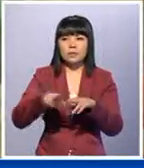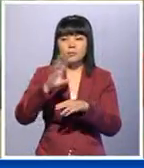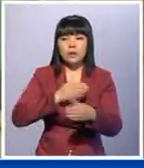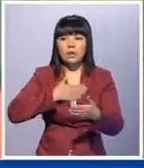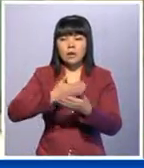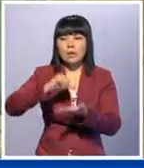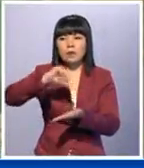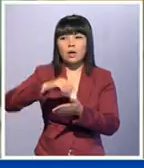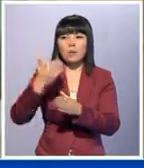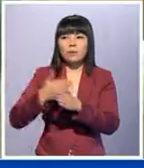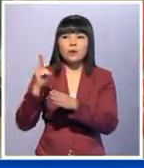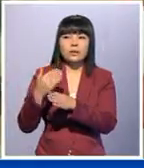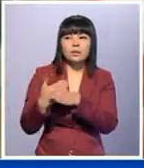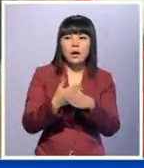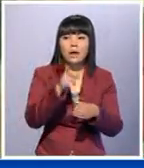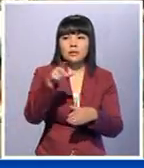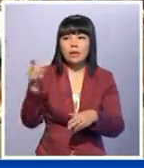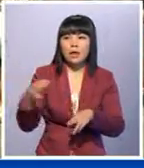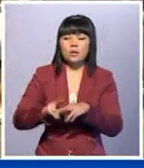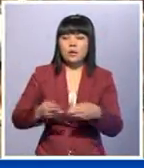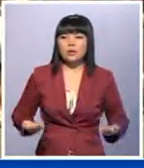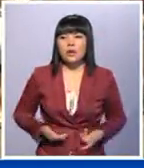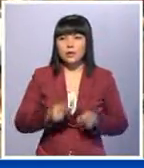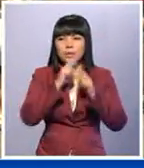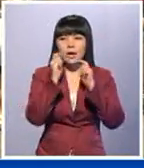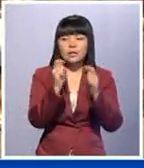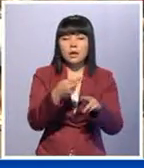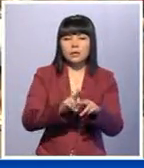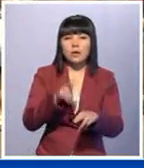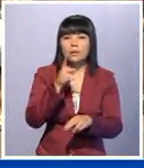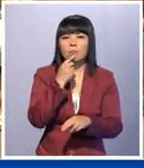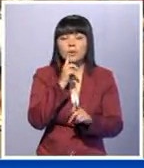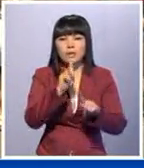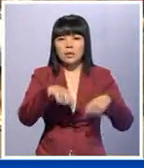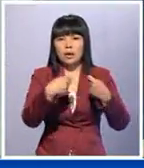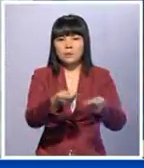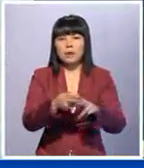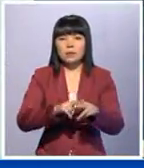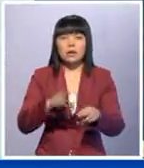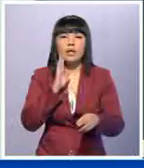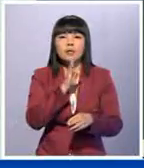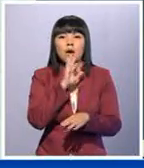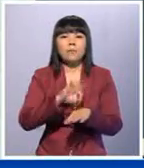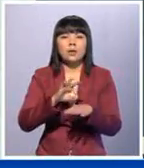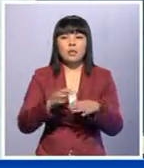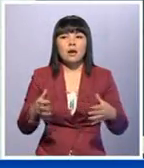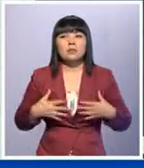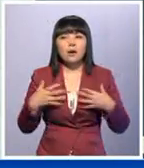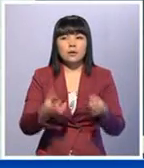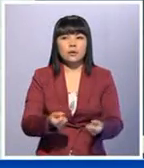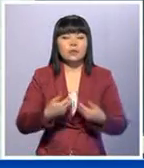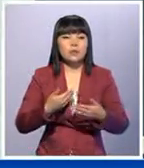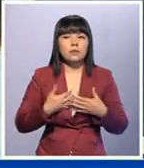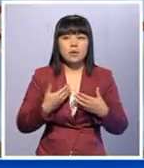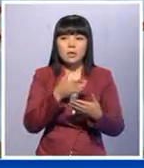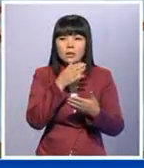донорлар қатысты. Ал аталған мекеменің ұжымы өмір беретін адамдар үшін қан тапсырыңыз деген ұранмен ана өлімінің алдын алу және бала денсаулығын